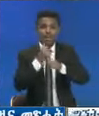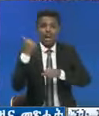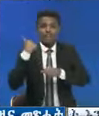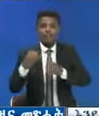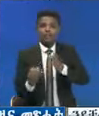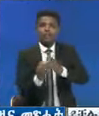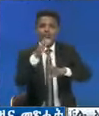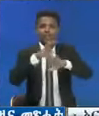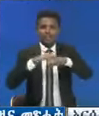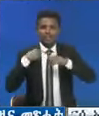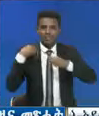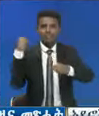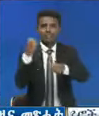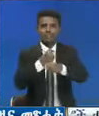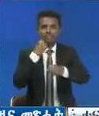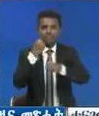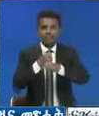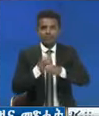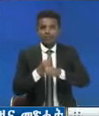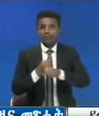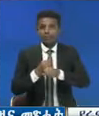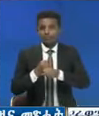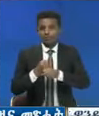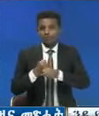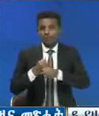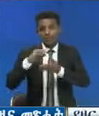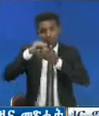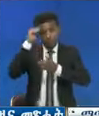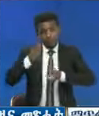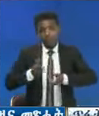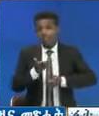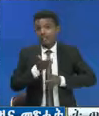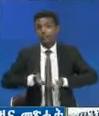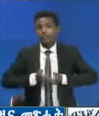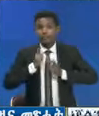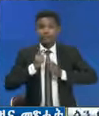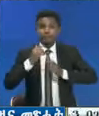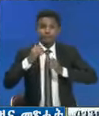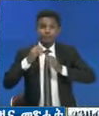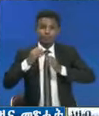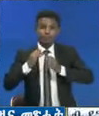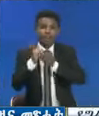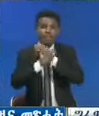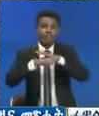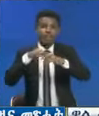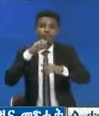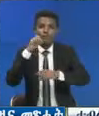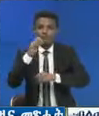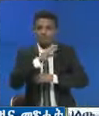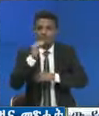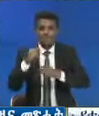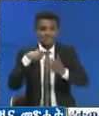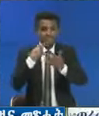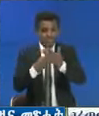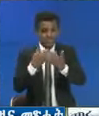ልማት ላይ ዘምተዋል። ተስደት የተማርኩት ቢኖረኝ ታገር ያለመውጣትን ነው እና ስለዚህ በጣም